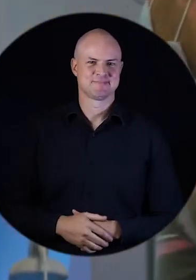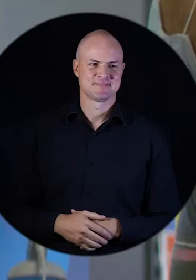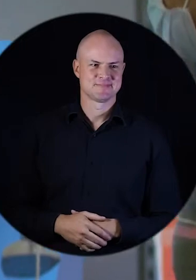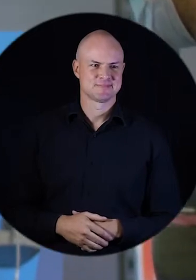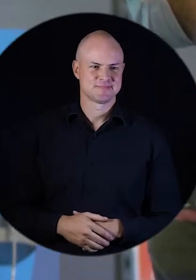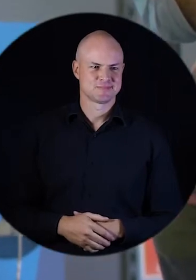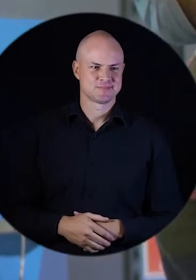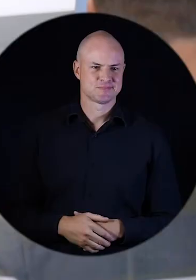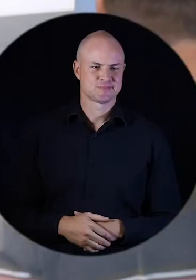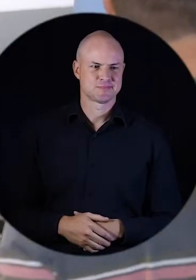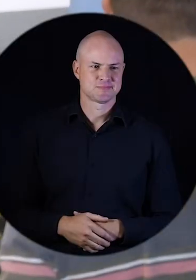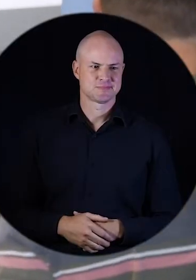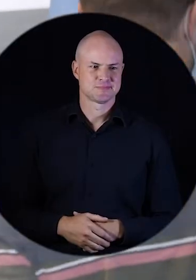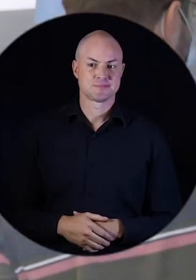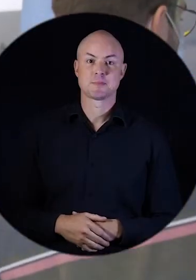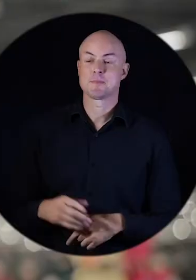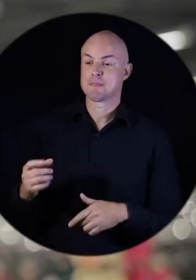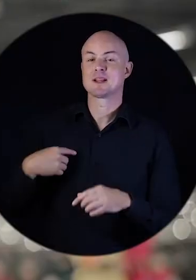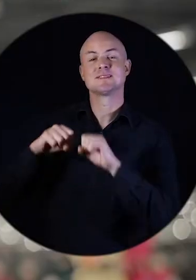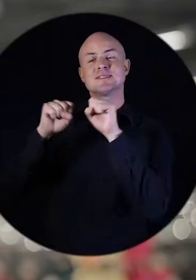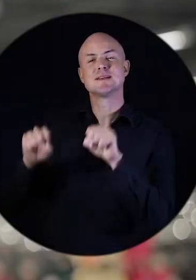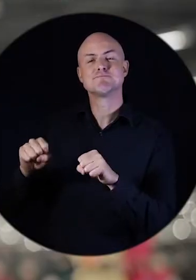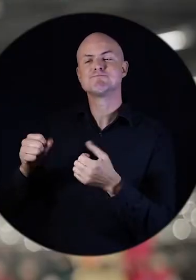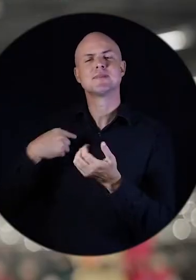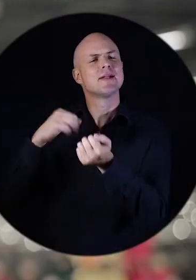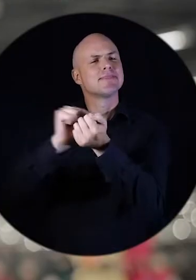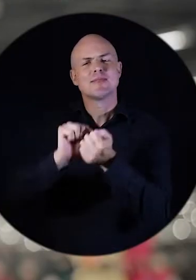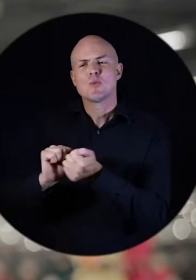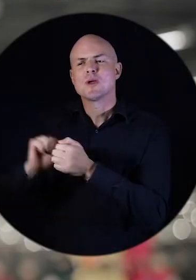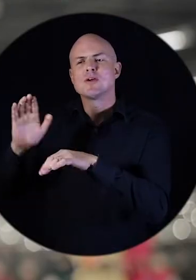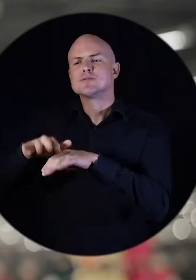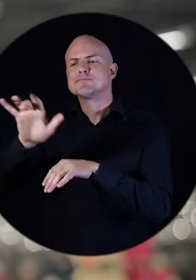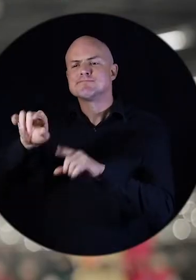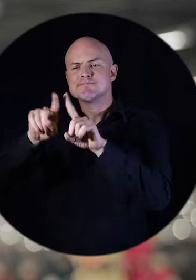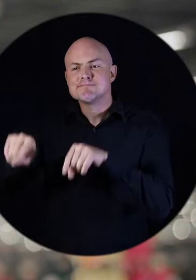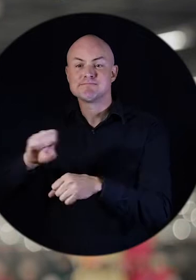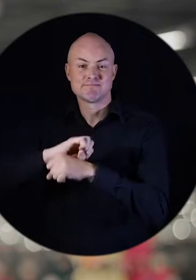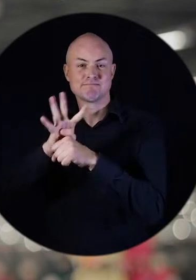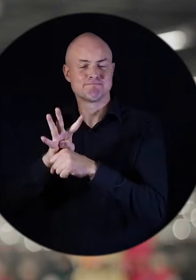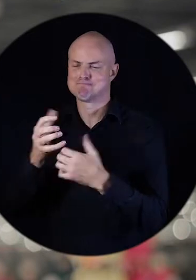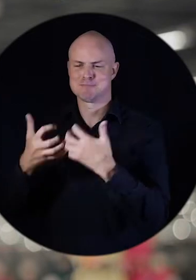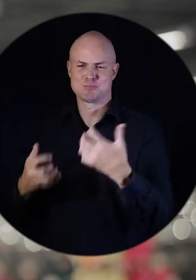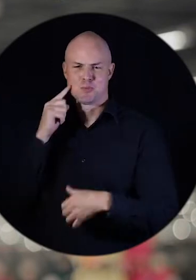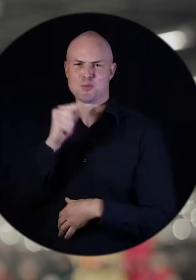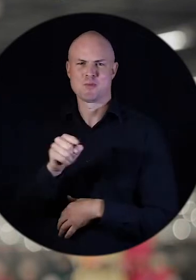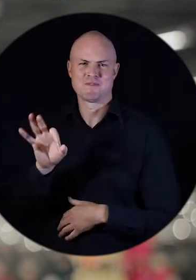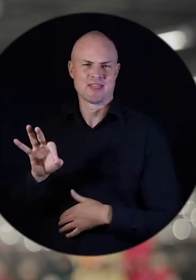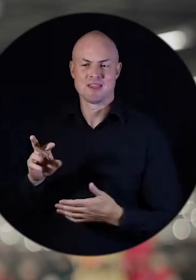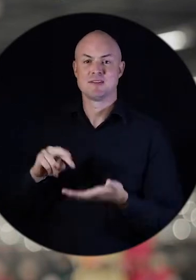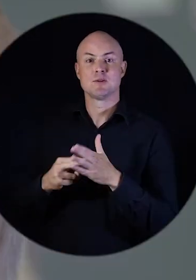Exactement. On va scanner l'écran. Et voilà. Le système qu'on avait pour nettoyer l'écran et désinfecter en période de COVID, il n'était pas bon pour